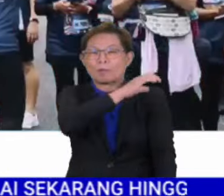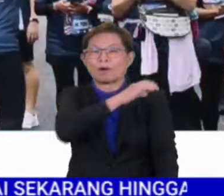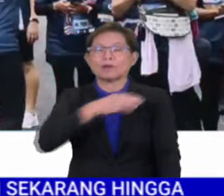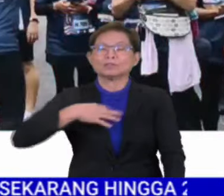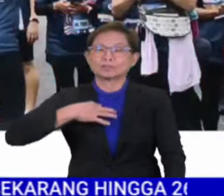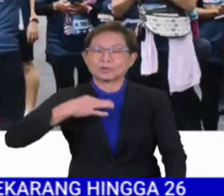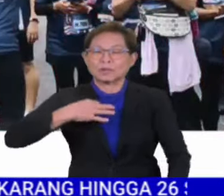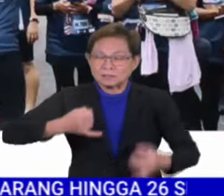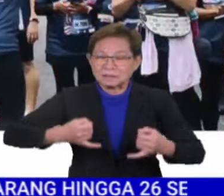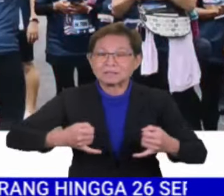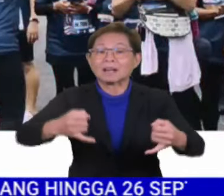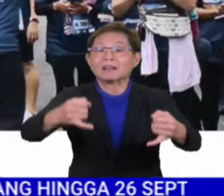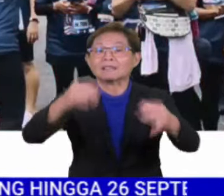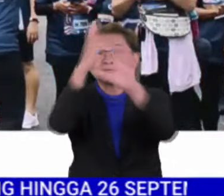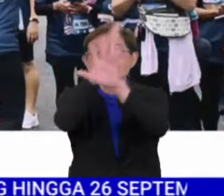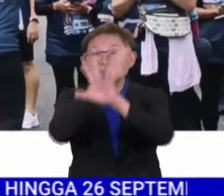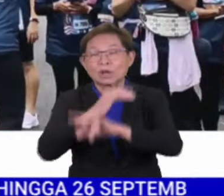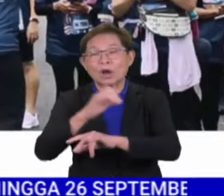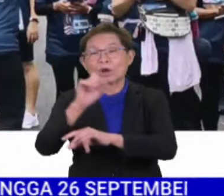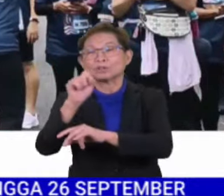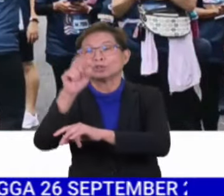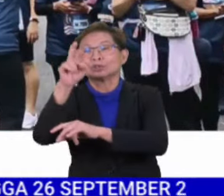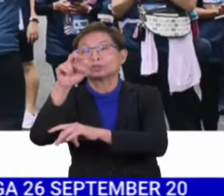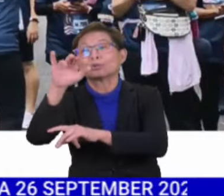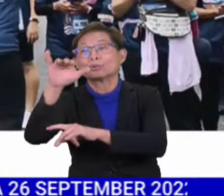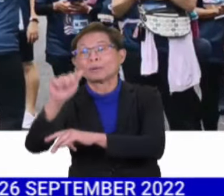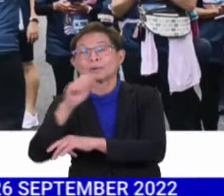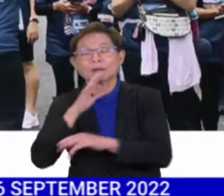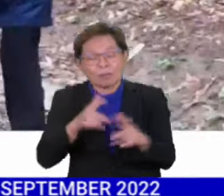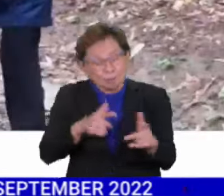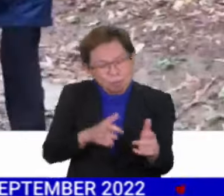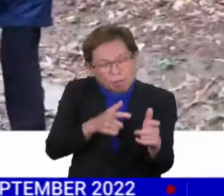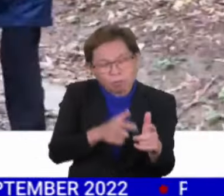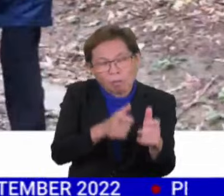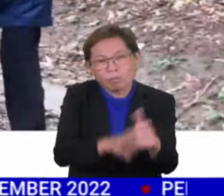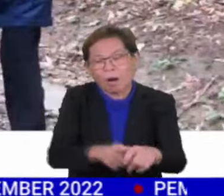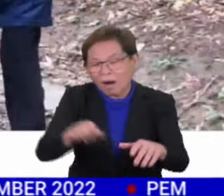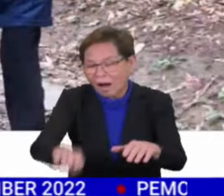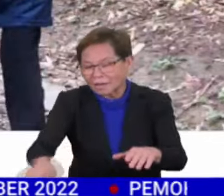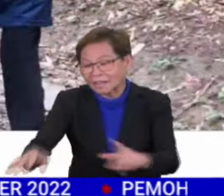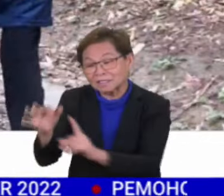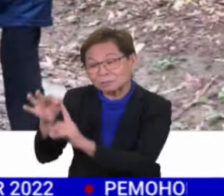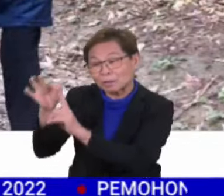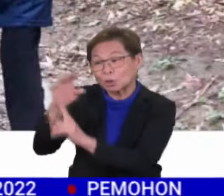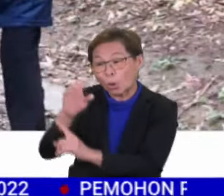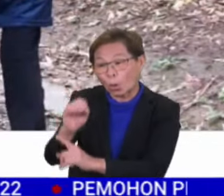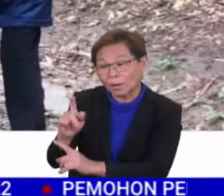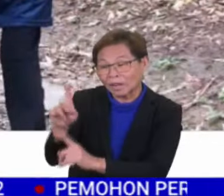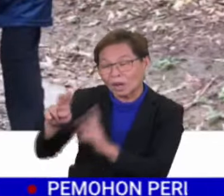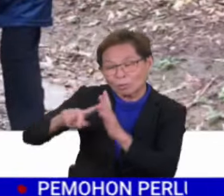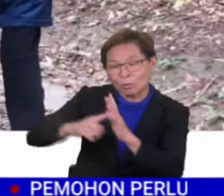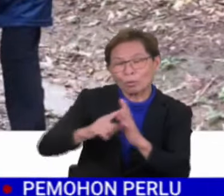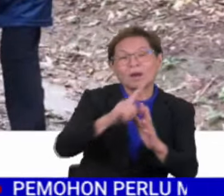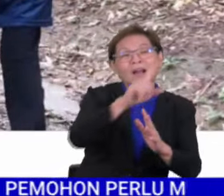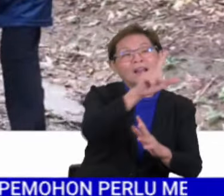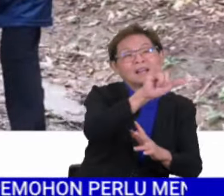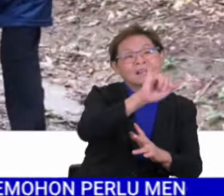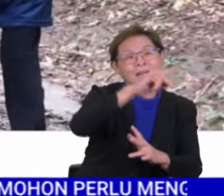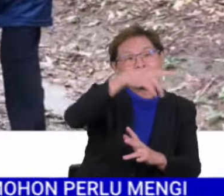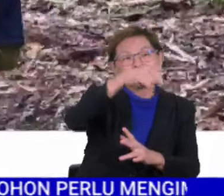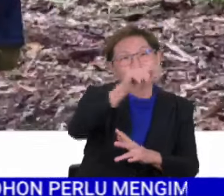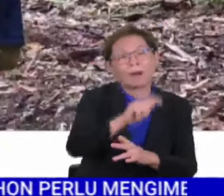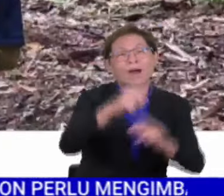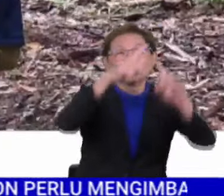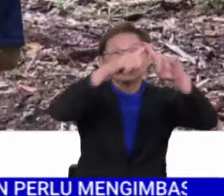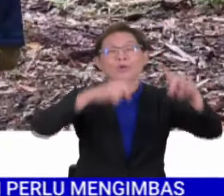Jalanan Sarawak Suraina alias Surya Adenan berkata, larian bersama anak-anak istimewa itu bermula di Lee Park Dewan Suara